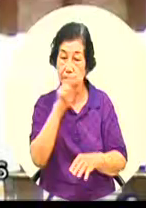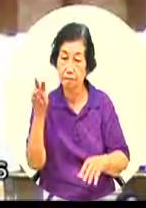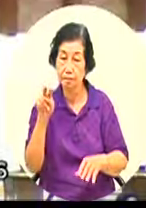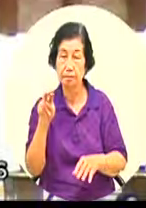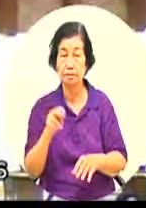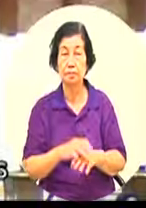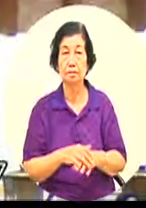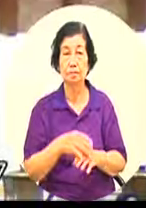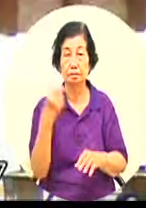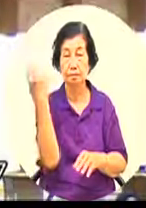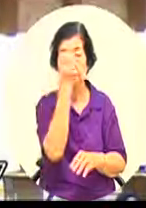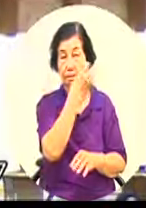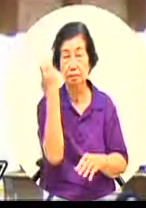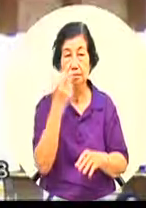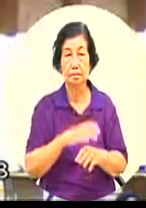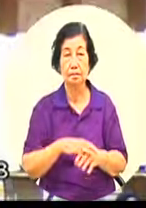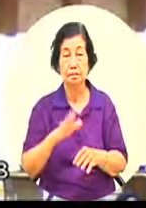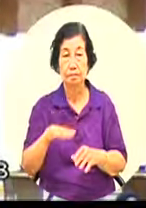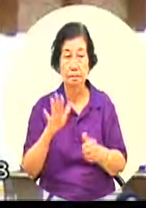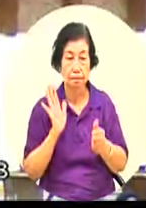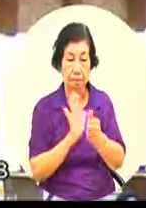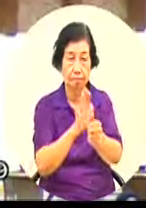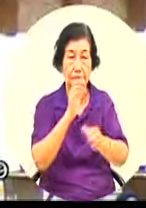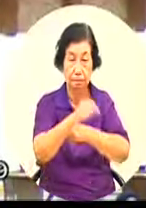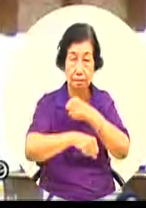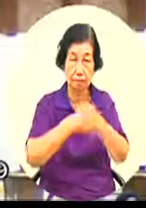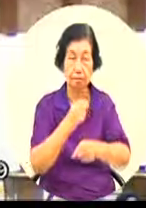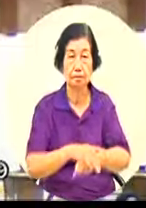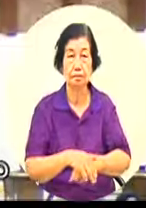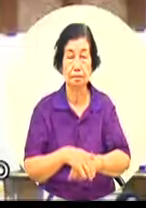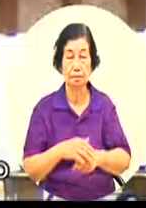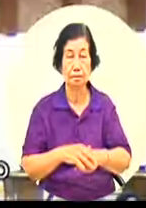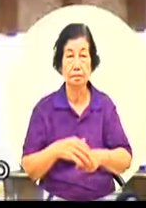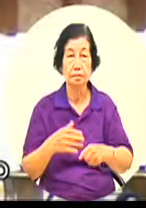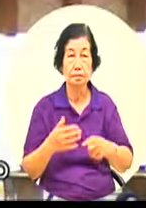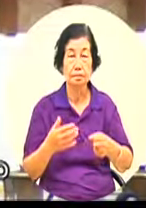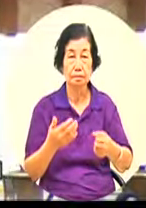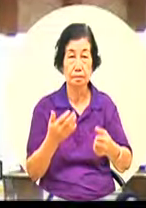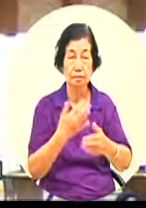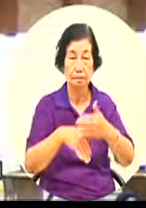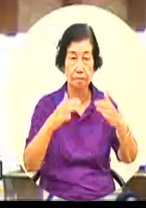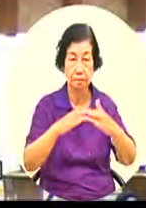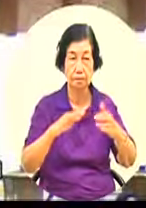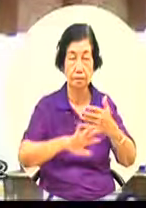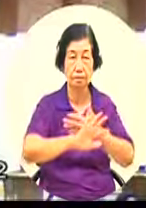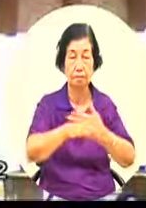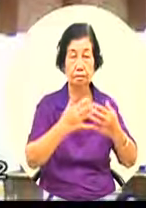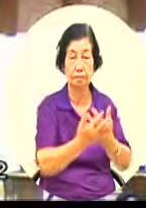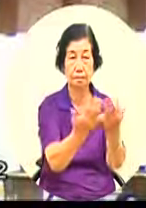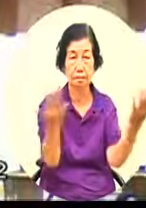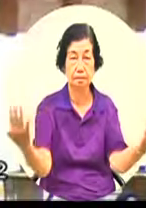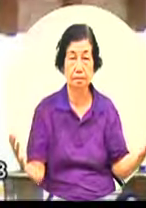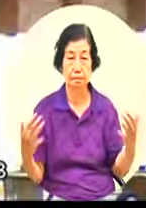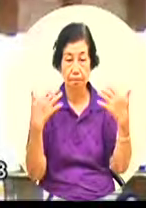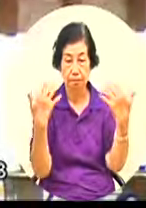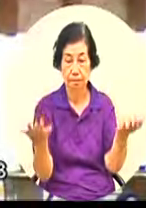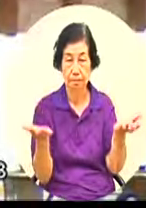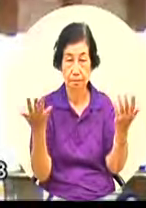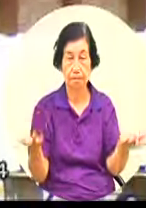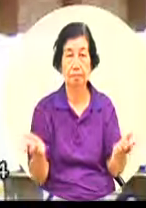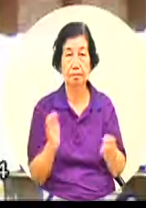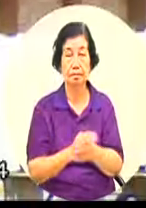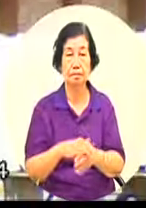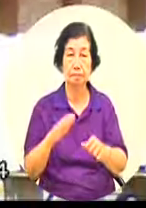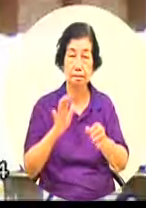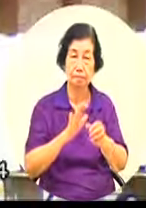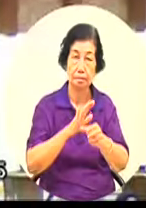目前因为推动无围墙化，导致说学生要保障他们的安全的时候呢，我们